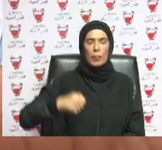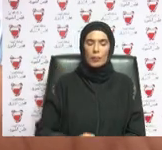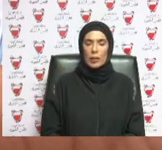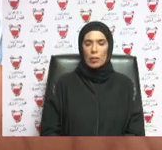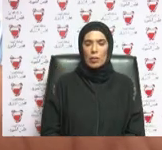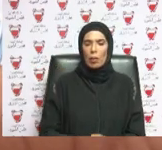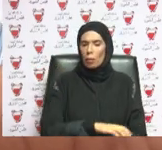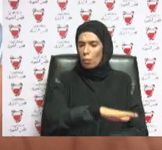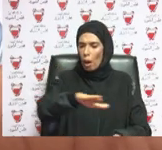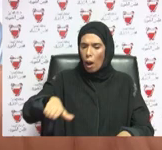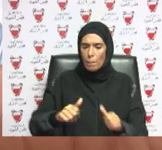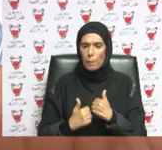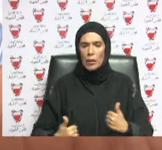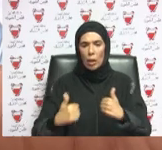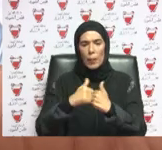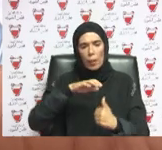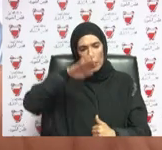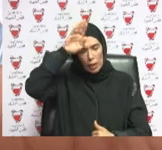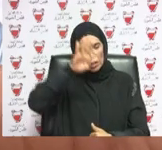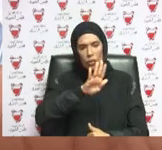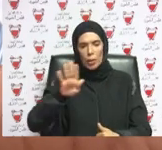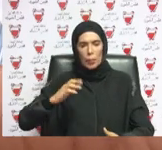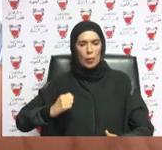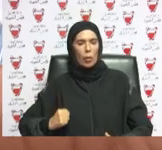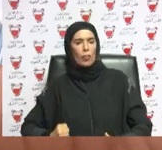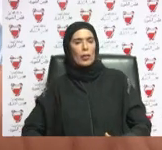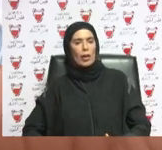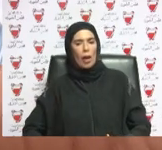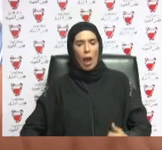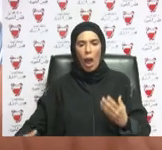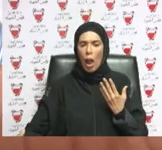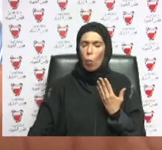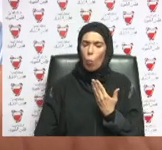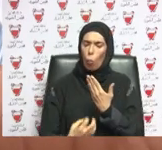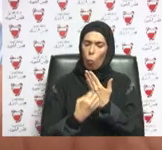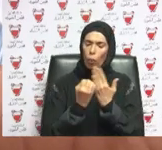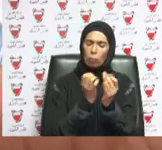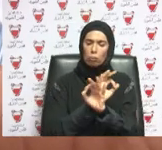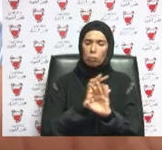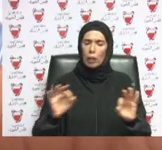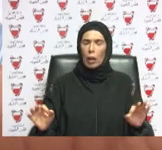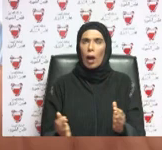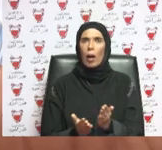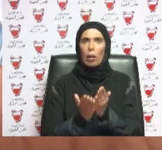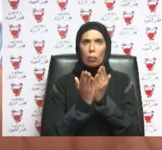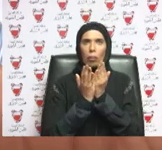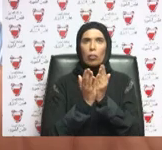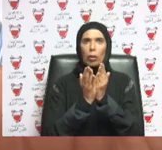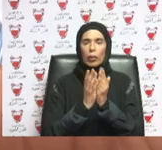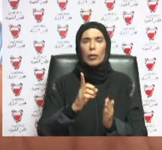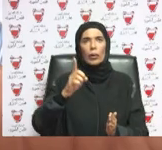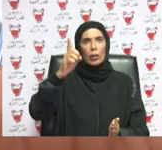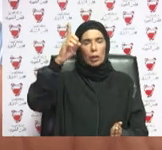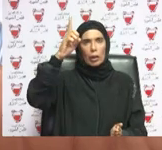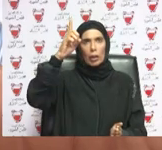وإلى العائلة الكريمة وشعب البحرين الوفي كافة، سائلين المولى العلي